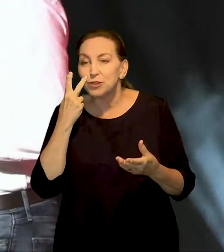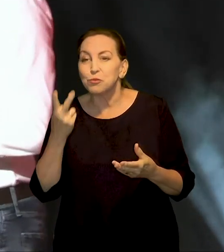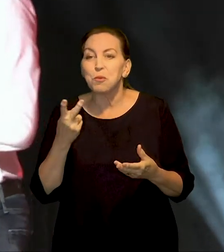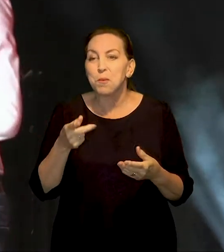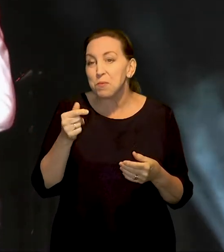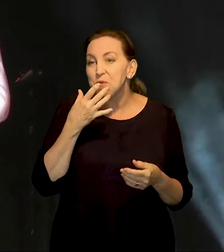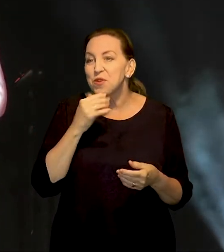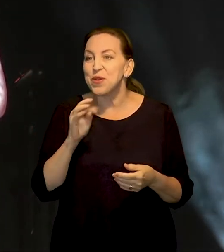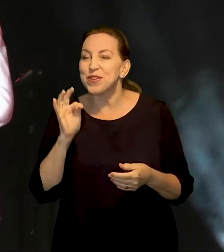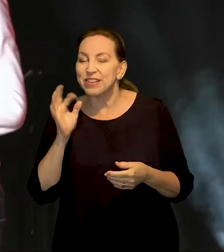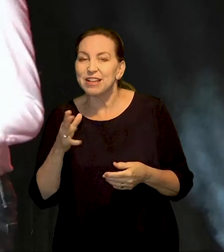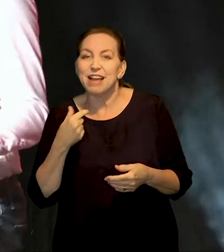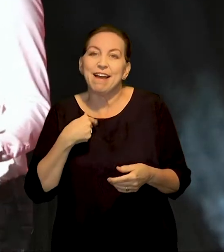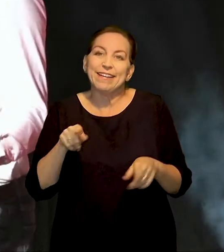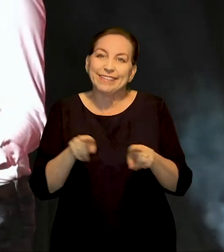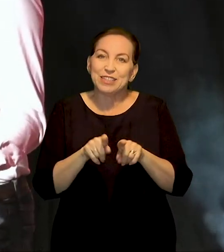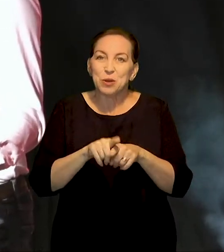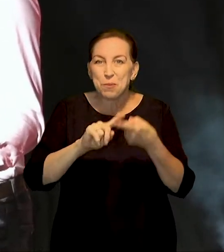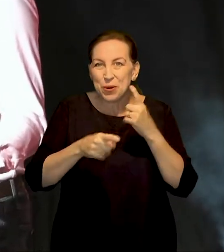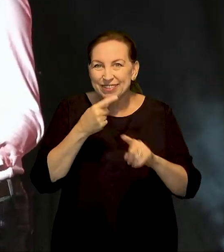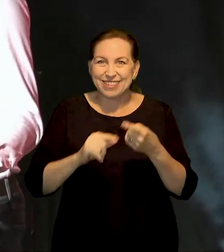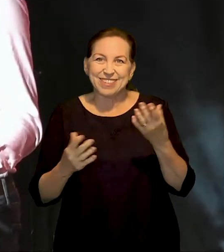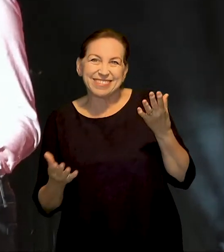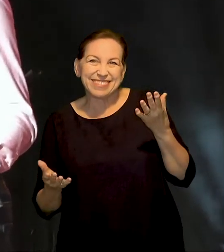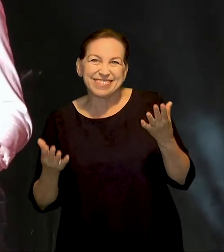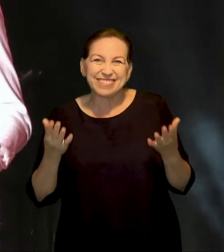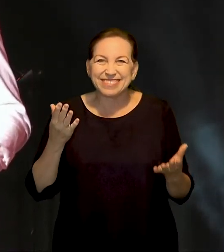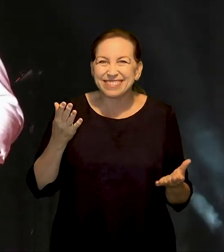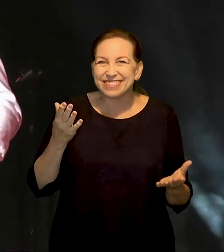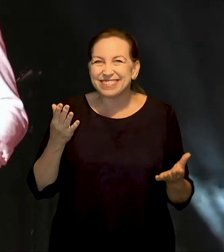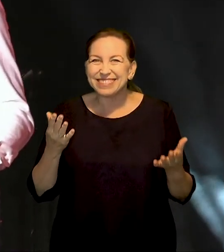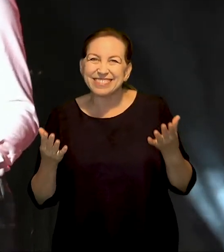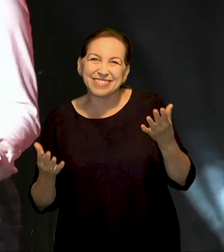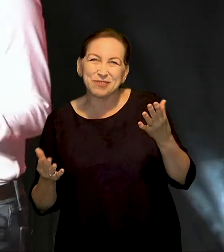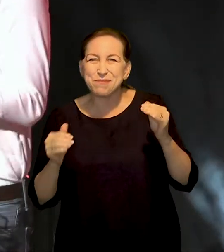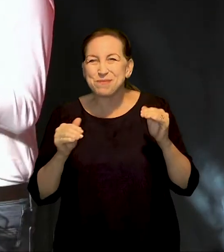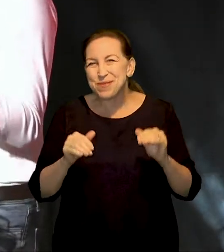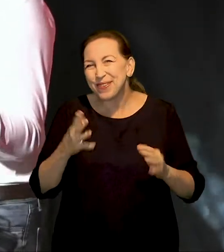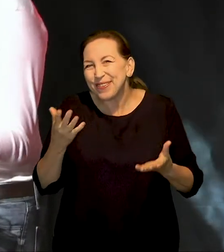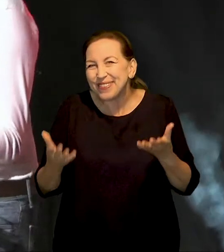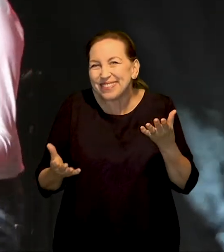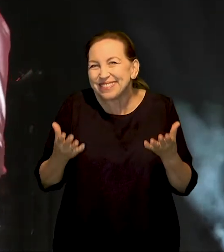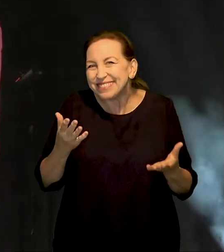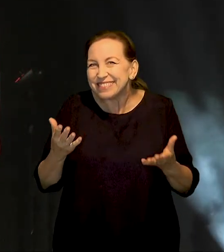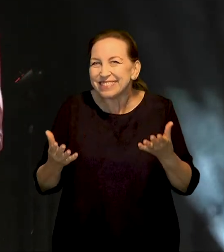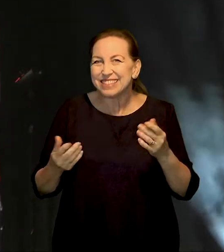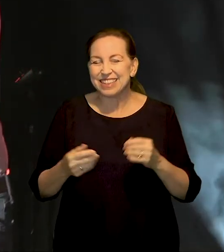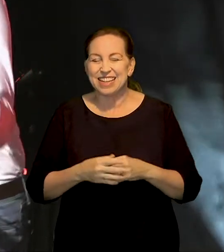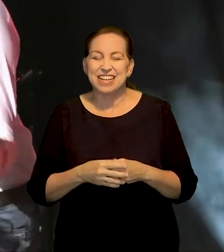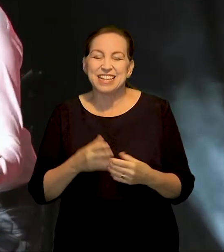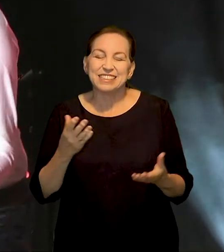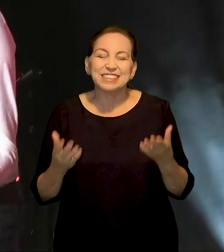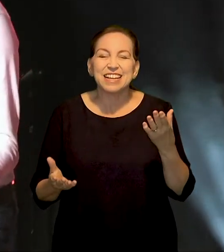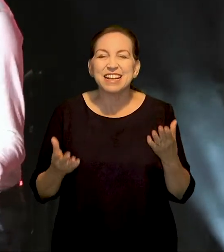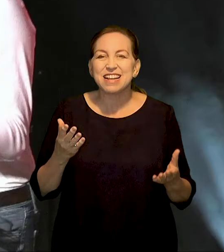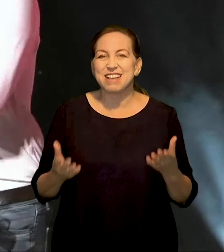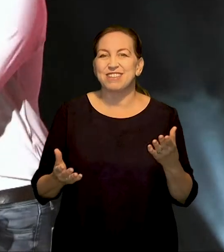chcę? A może krzywym okiem patrzysz na to, że jestem dobry? I tu pojawia się ważne pytanie,